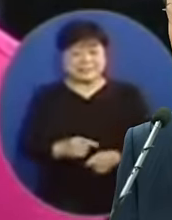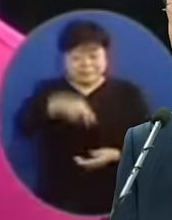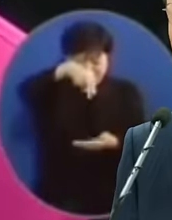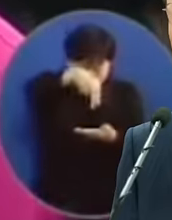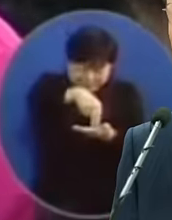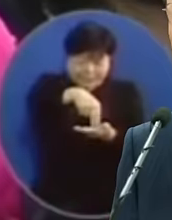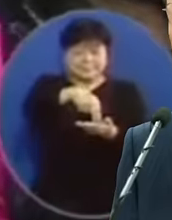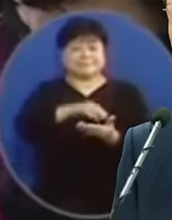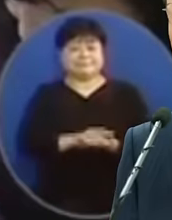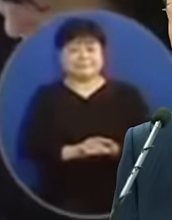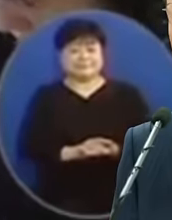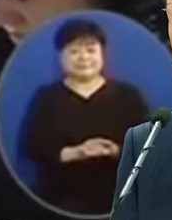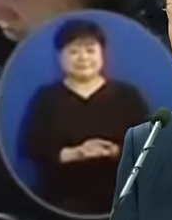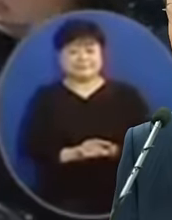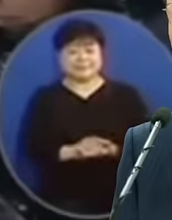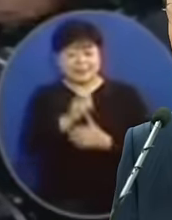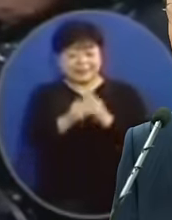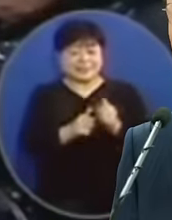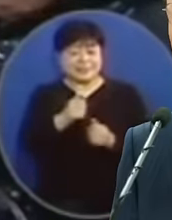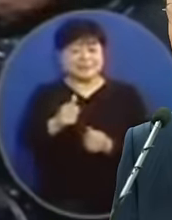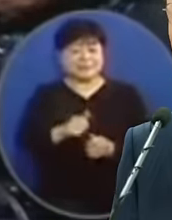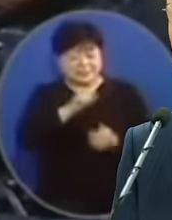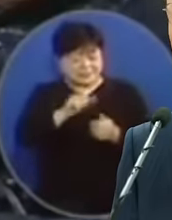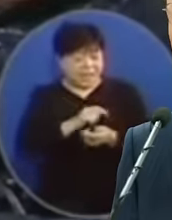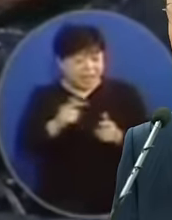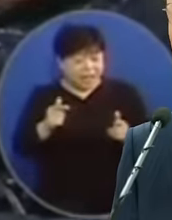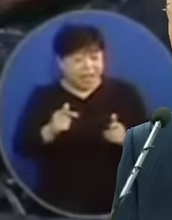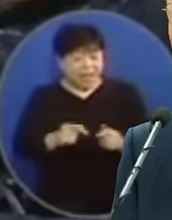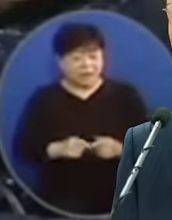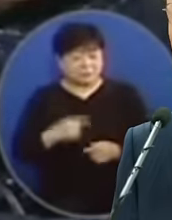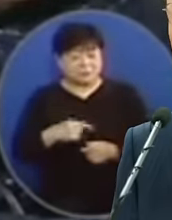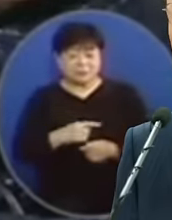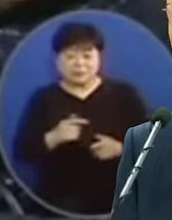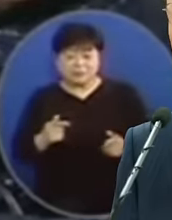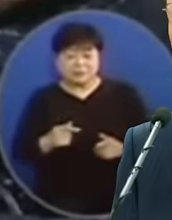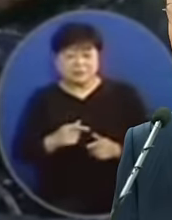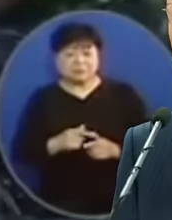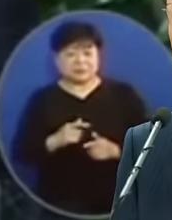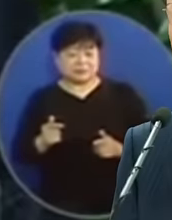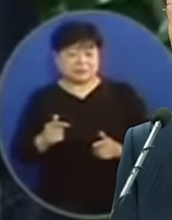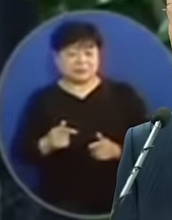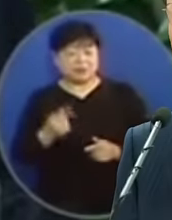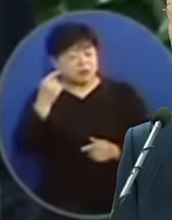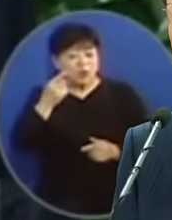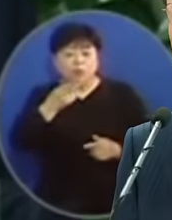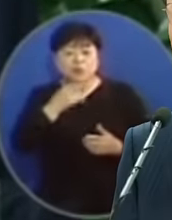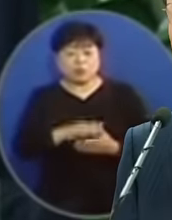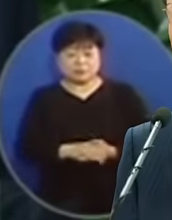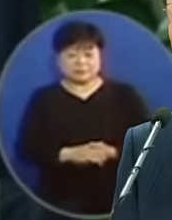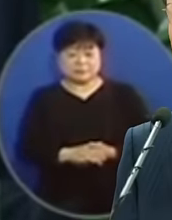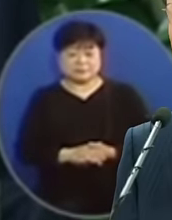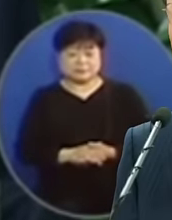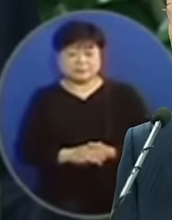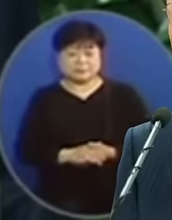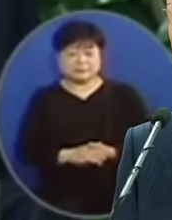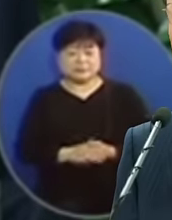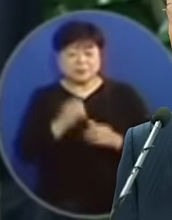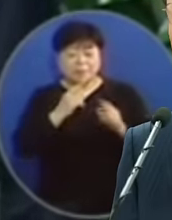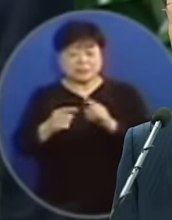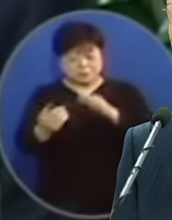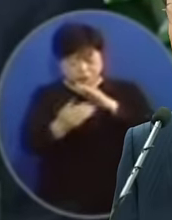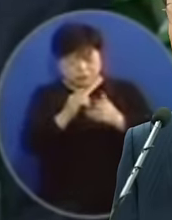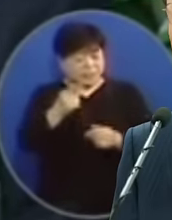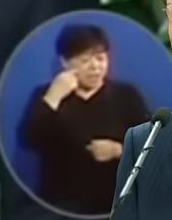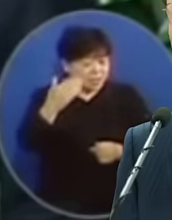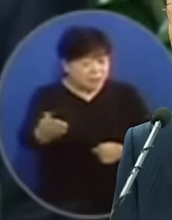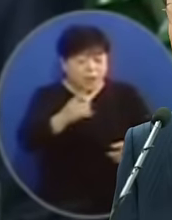선다. 하나님은 인생이 아니신지라 시건치 아니하시고 인자가 아니신지라 거짓이 없으시로다. 어찌 그 하신 말씀을 이루지